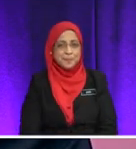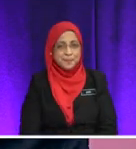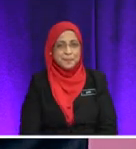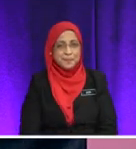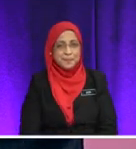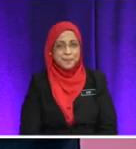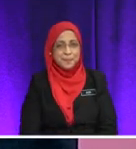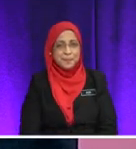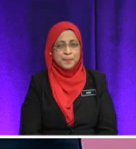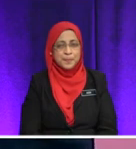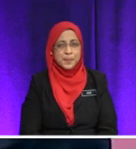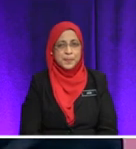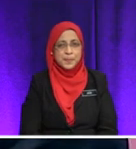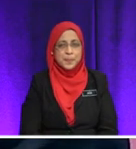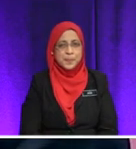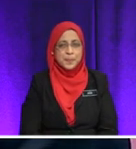pandangan Sisi